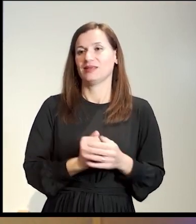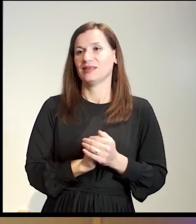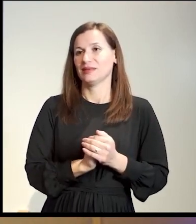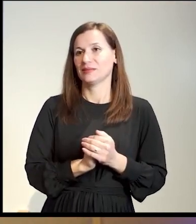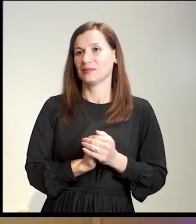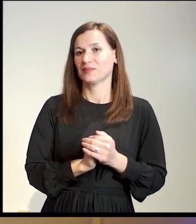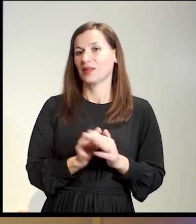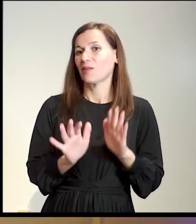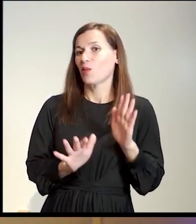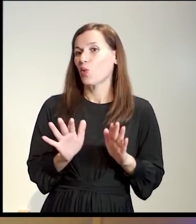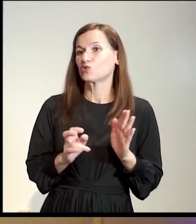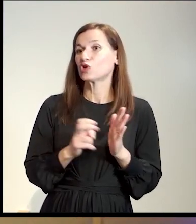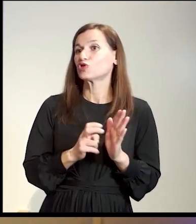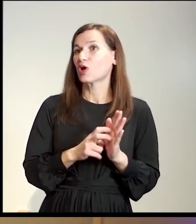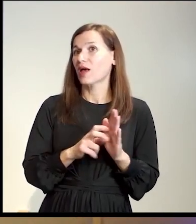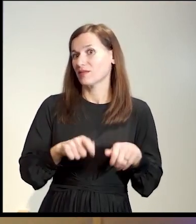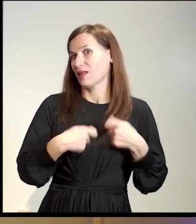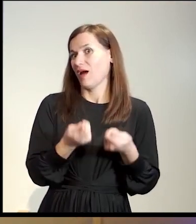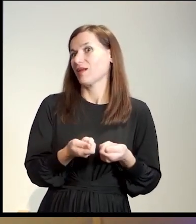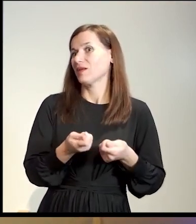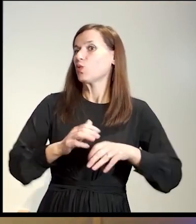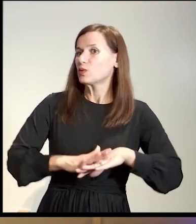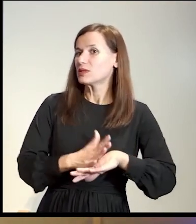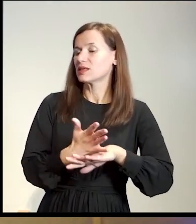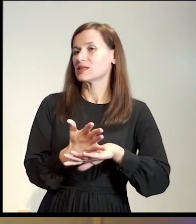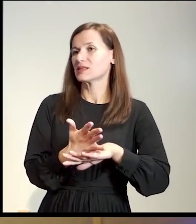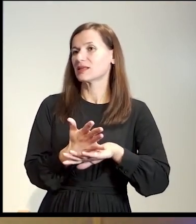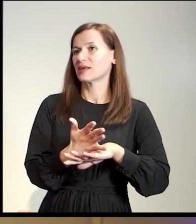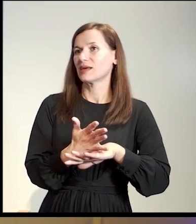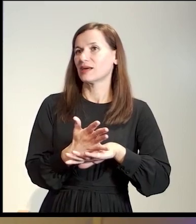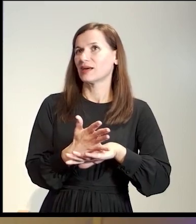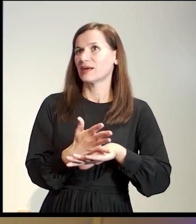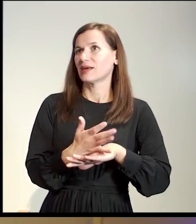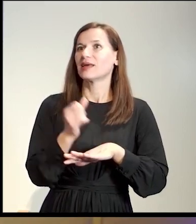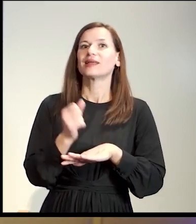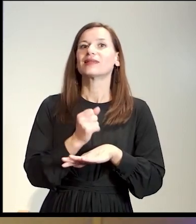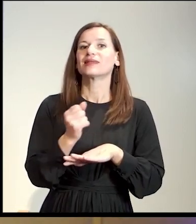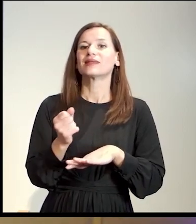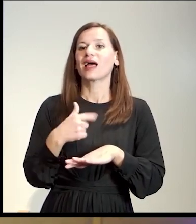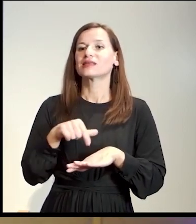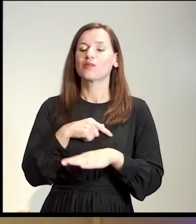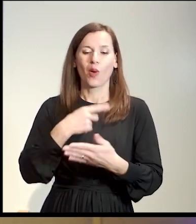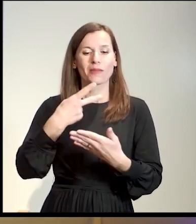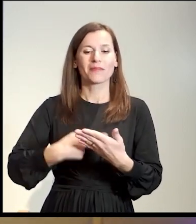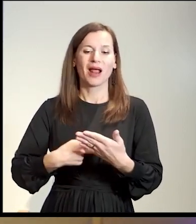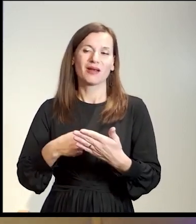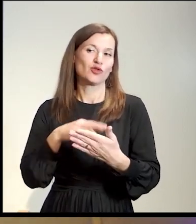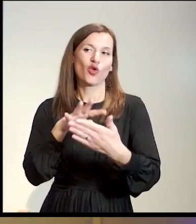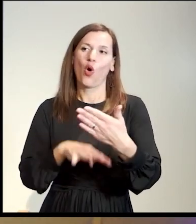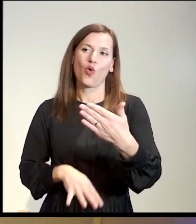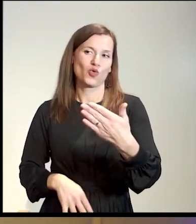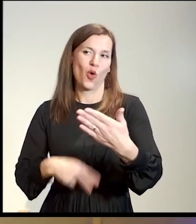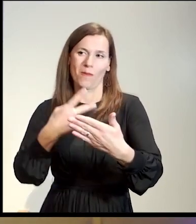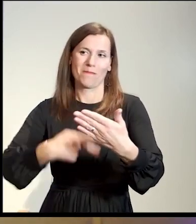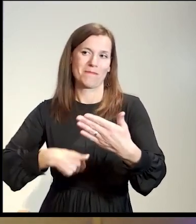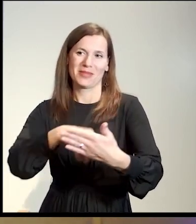morda celo dajali vtis, da smo prebrali kako dolgo pismo